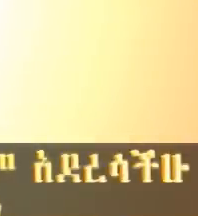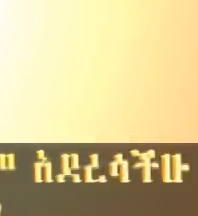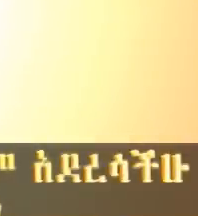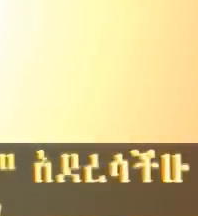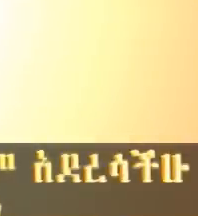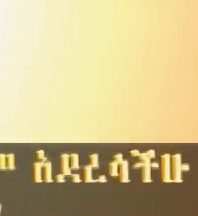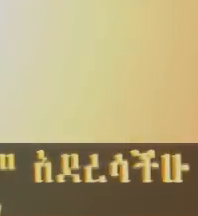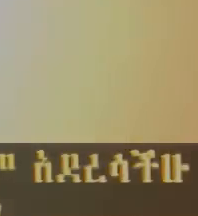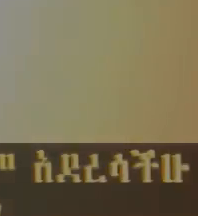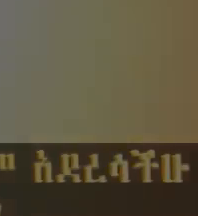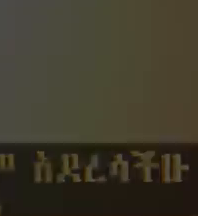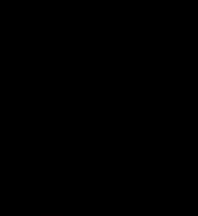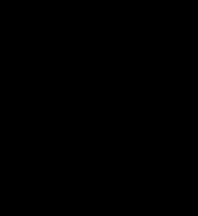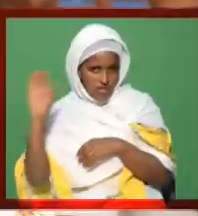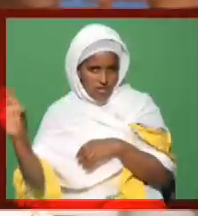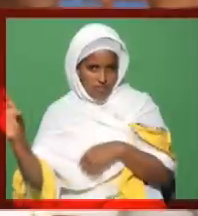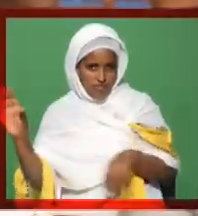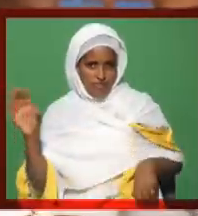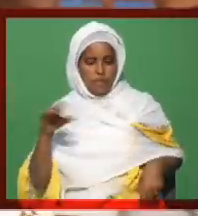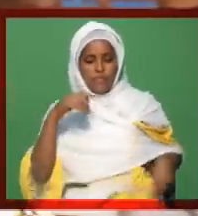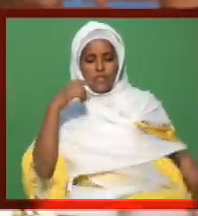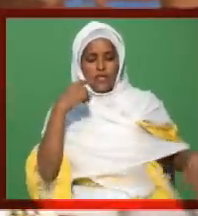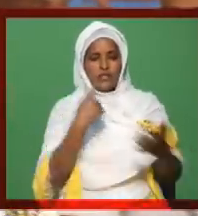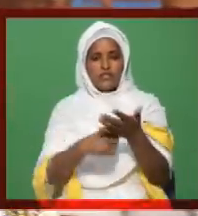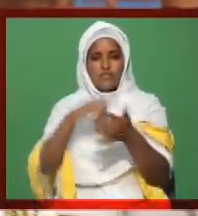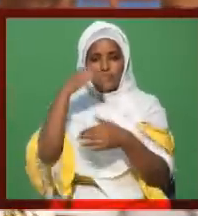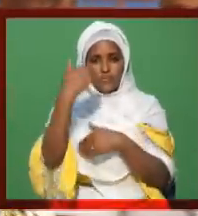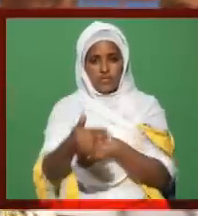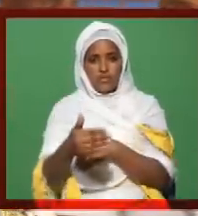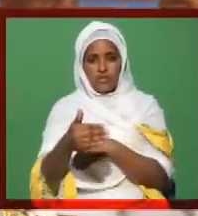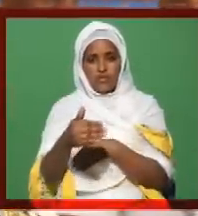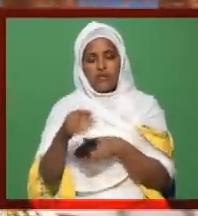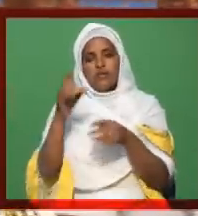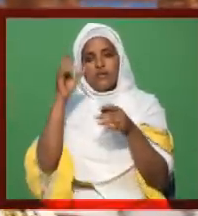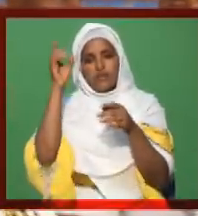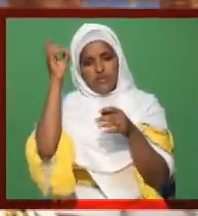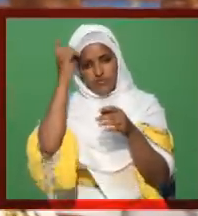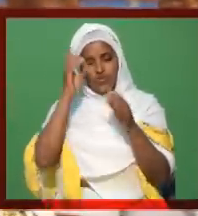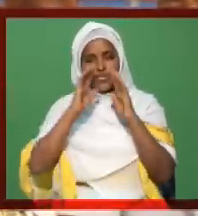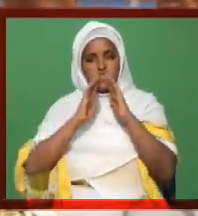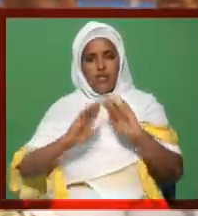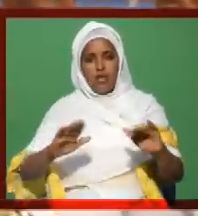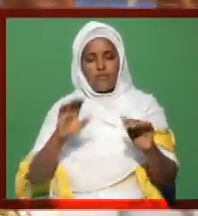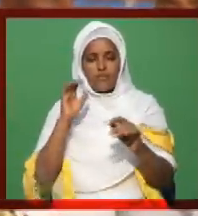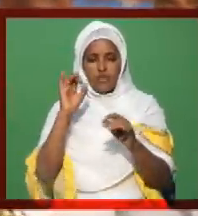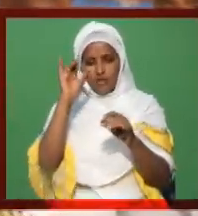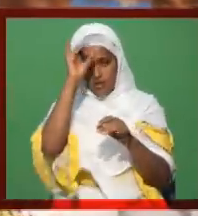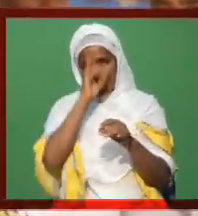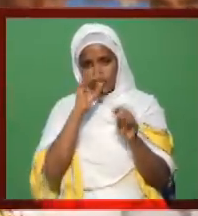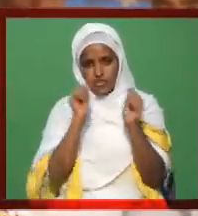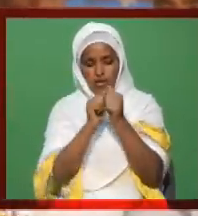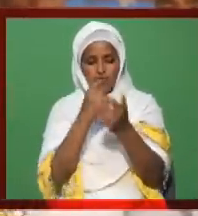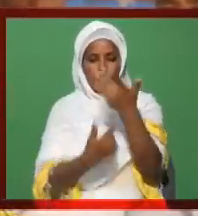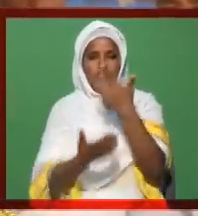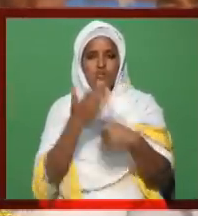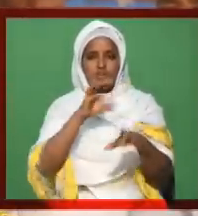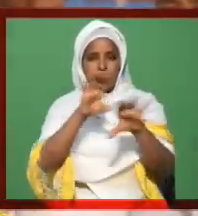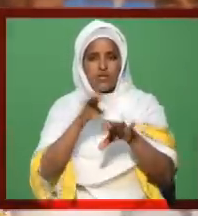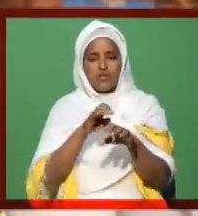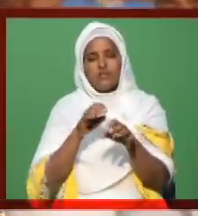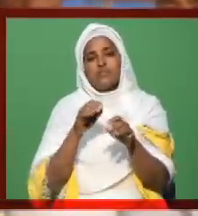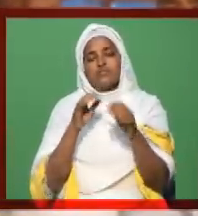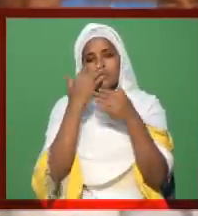ሲኦልም ተመሰቃቅሏል። ከዚህ በመቀጠል ከፍኖተ ሰላም ሊቃውንት ጋራ ውይይት ይኖረናል። ደመላሽ ኃይለ